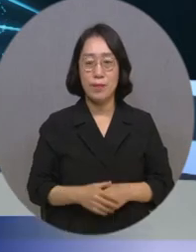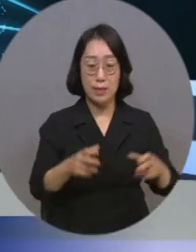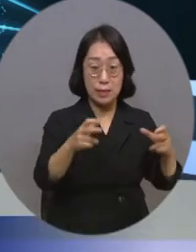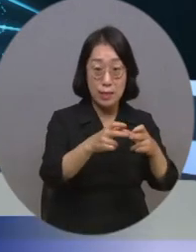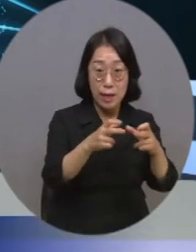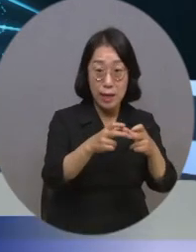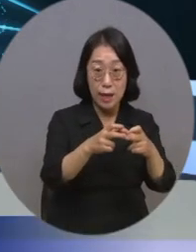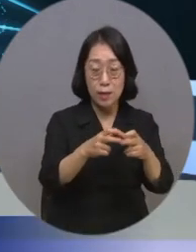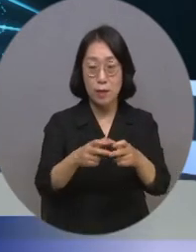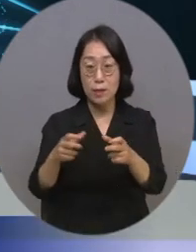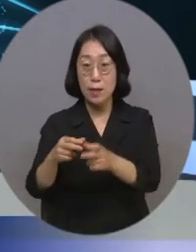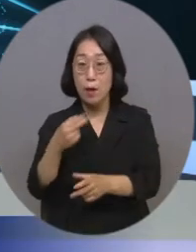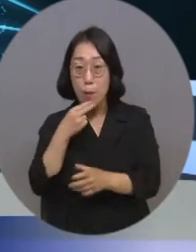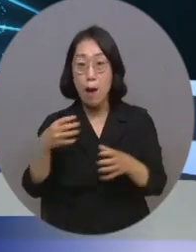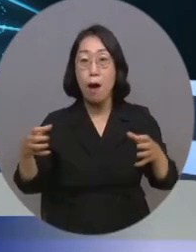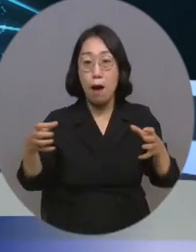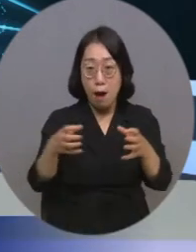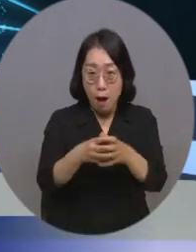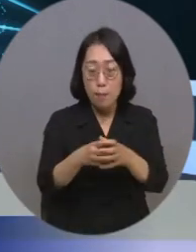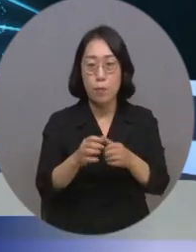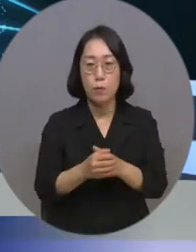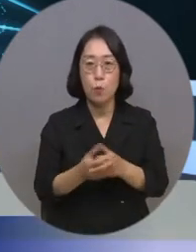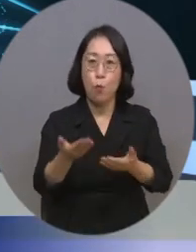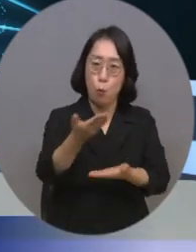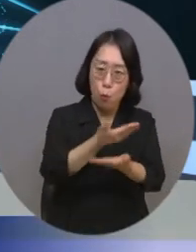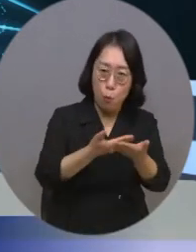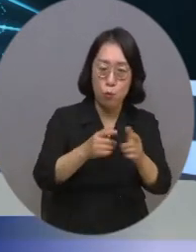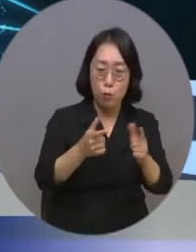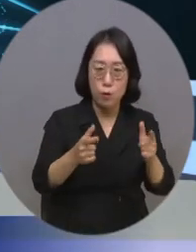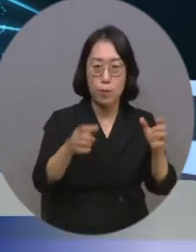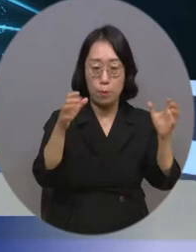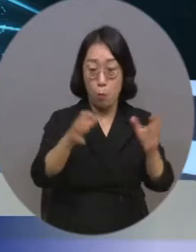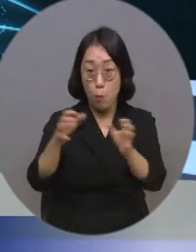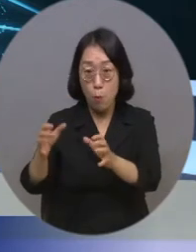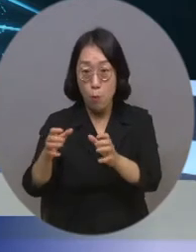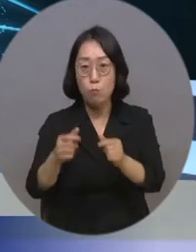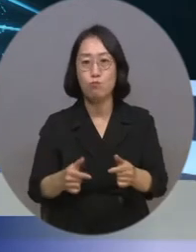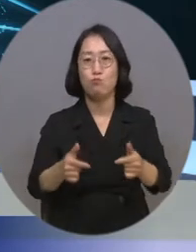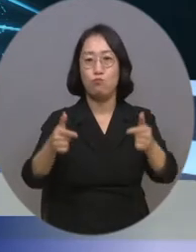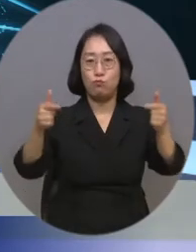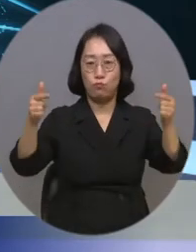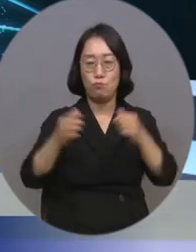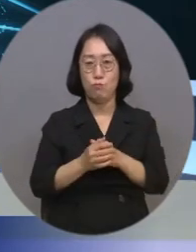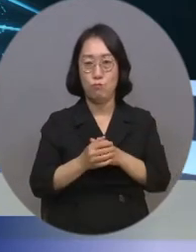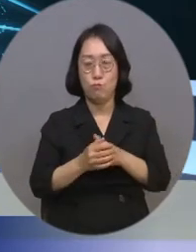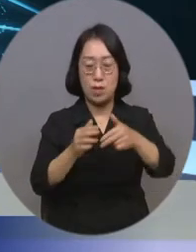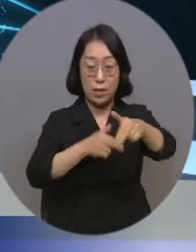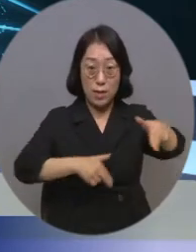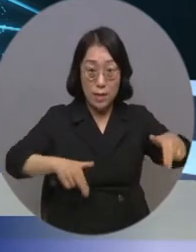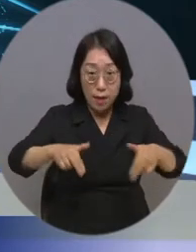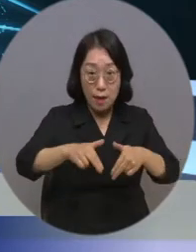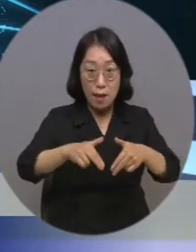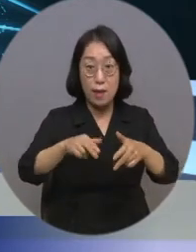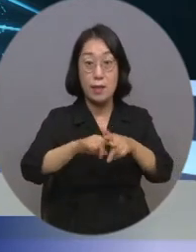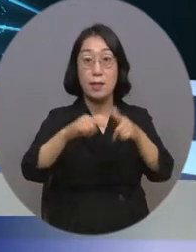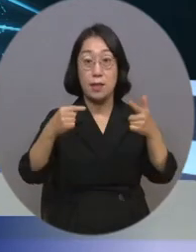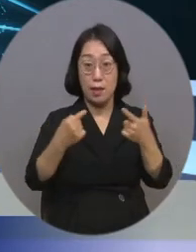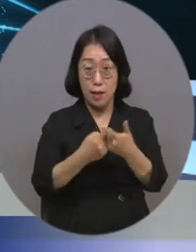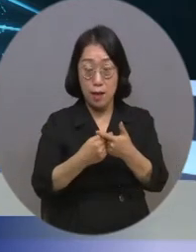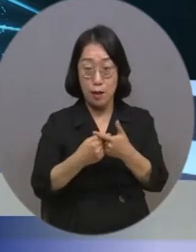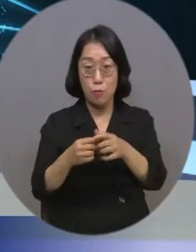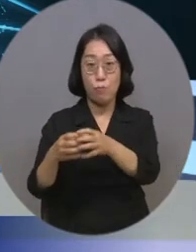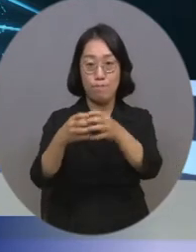장애인과 비장애인이 화합하고 소통하는 다양한 자리들이 마련되고 있습니다. 서로 이해하며 하나 되는 우리